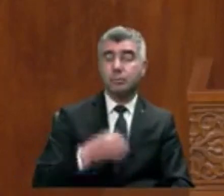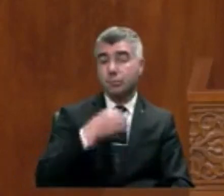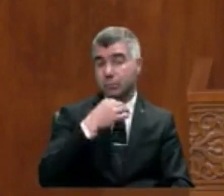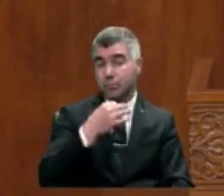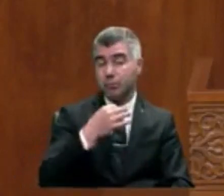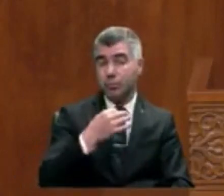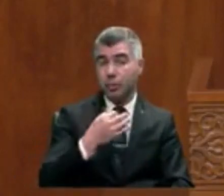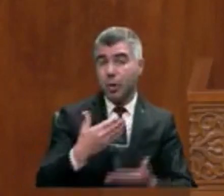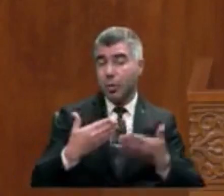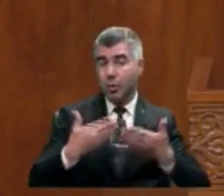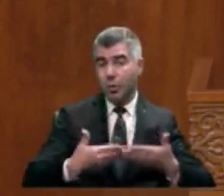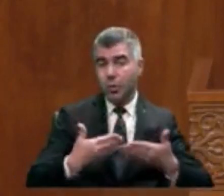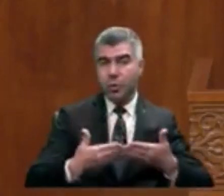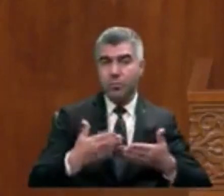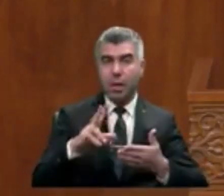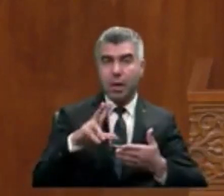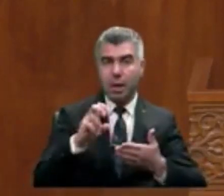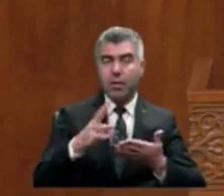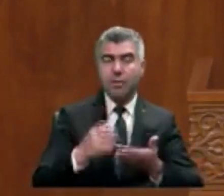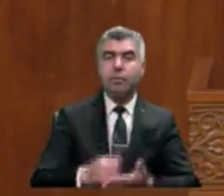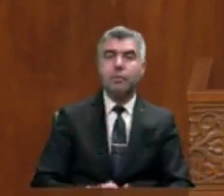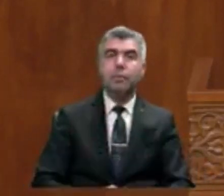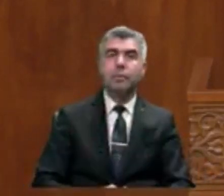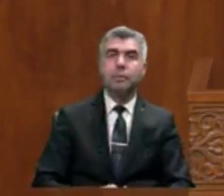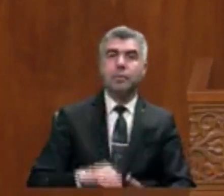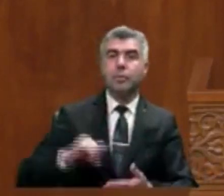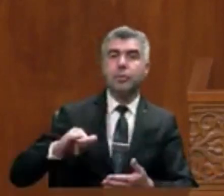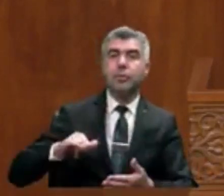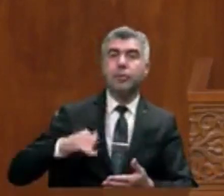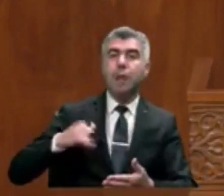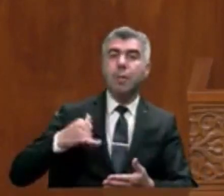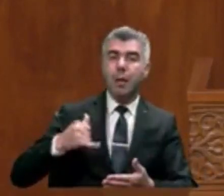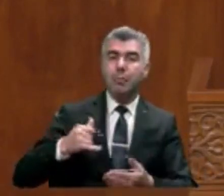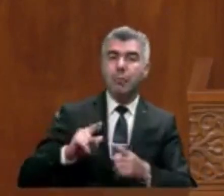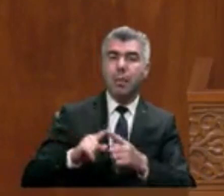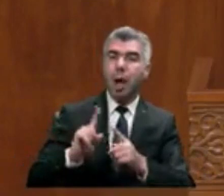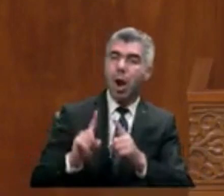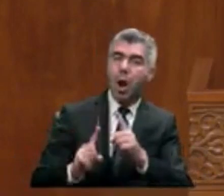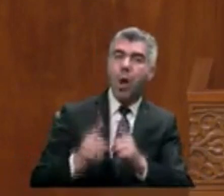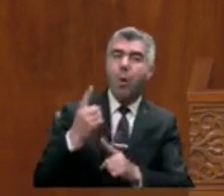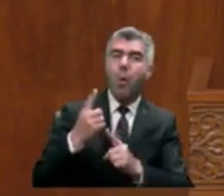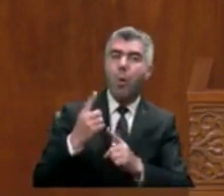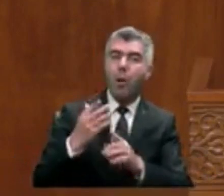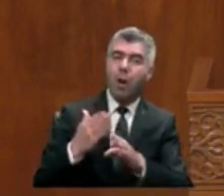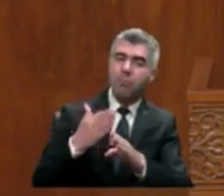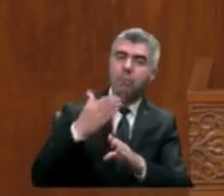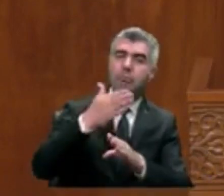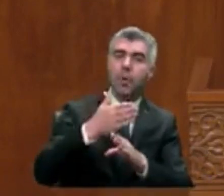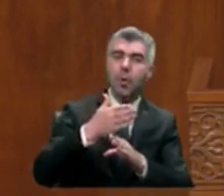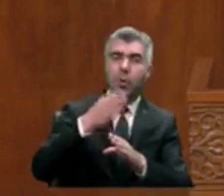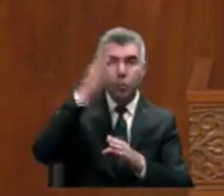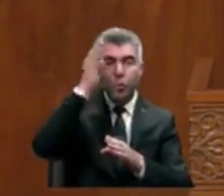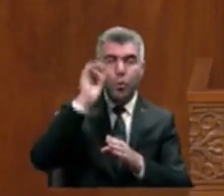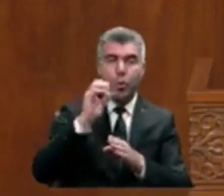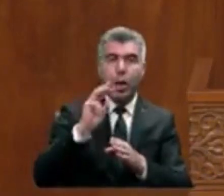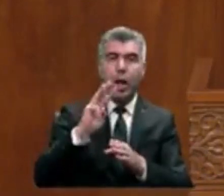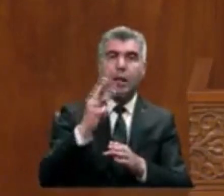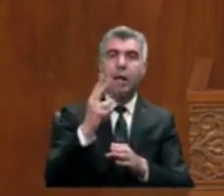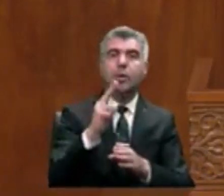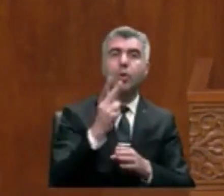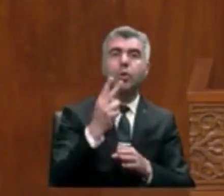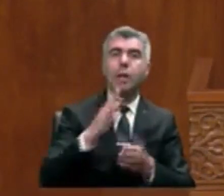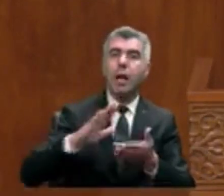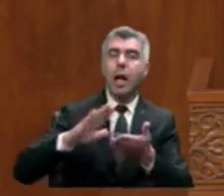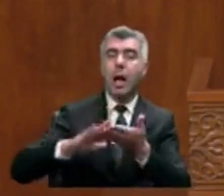تخصنا اليوم راكم كتعرفوا بان الشباب اللي تبدا في الدكتوراه كتكون عنده على الاقل 23 عام كحسب